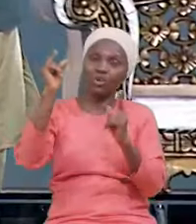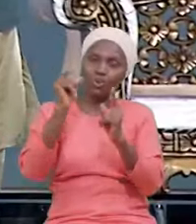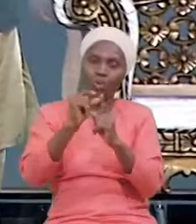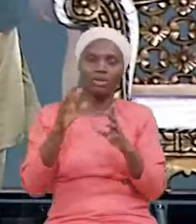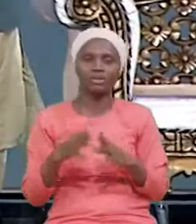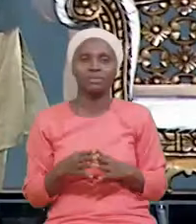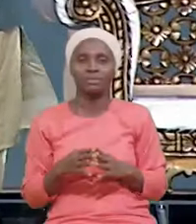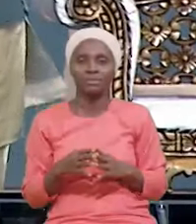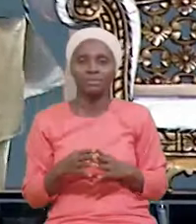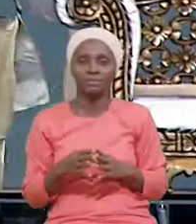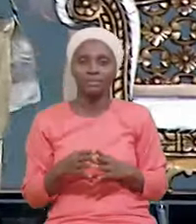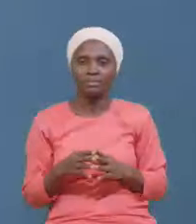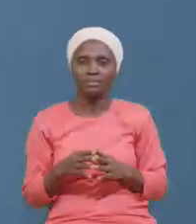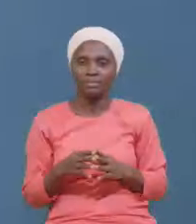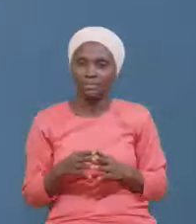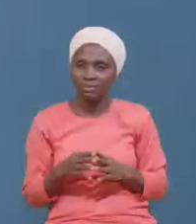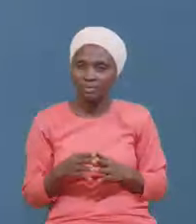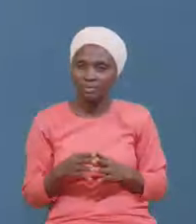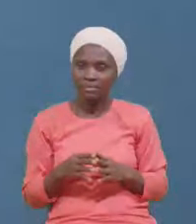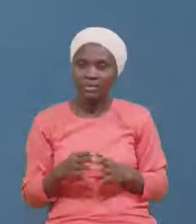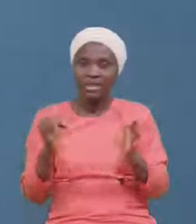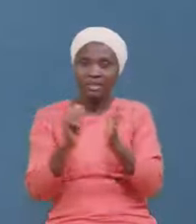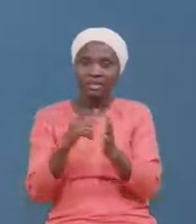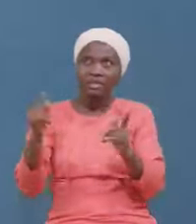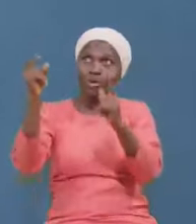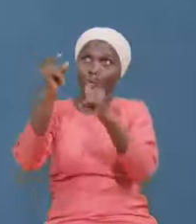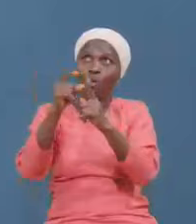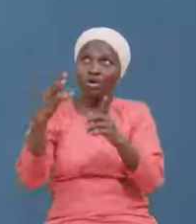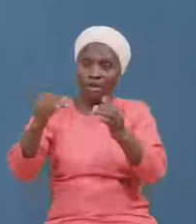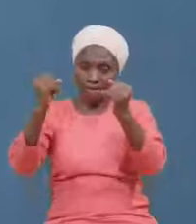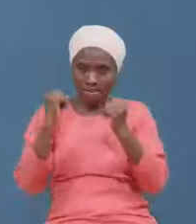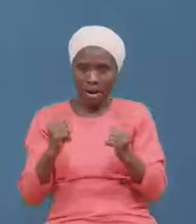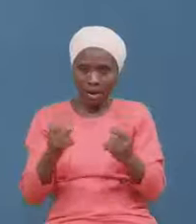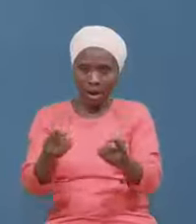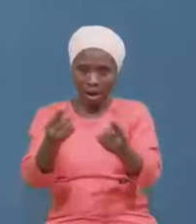యొక్క వాక్కుతో బాగు చేస్తాడు. That's the word of power coming to you now.